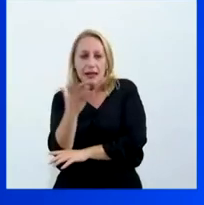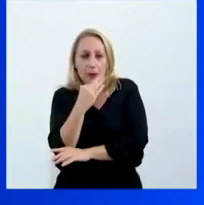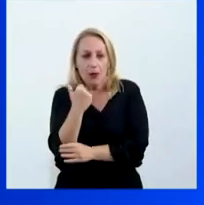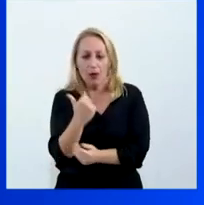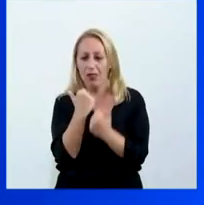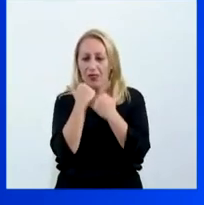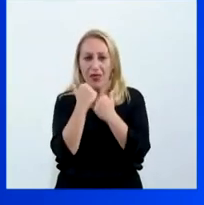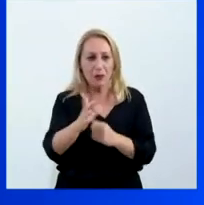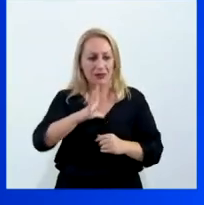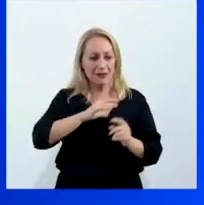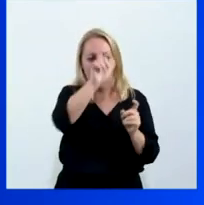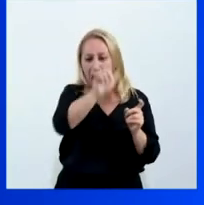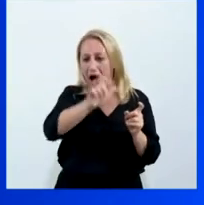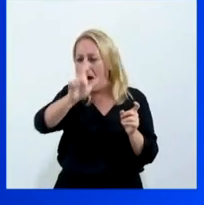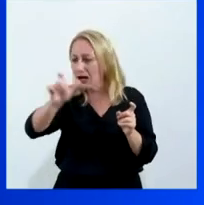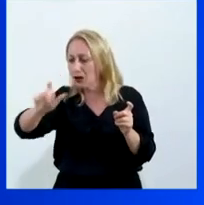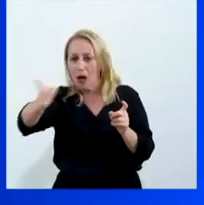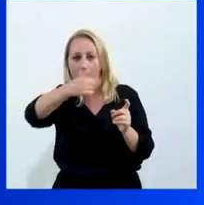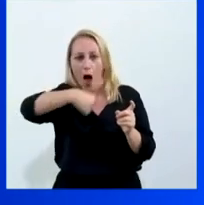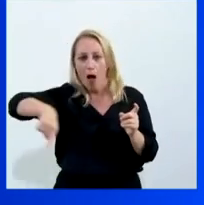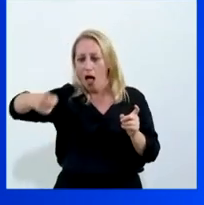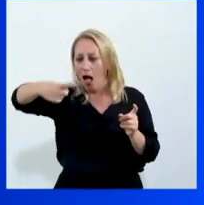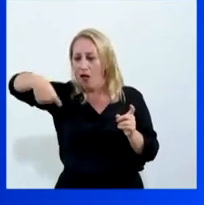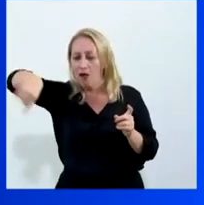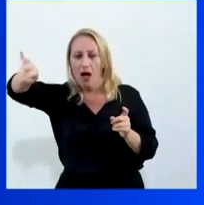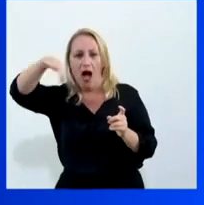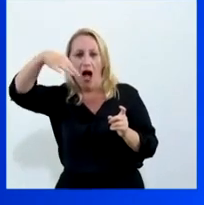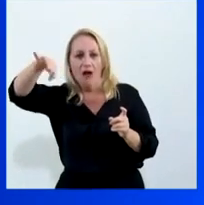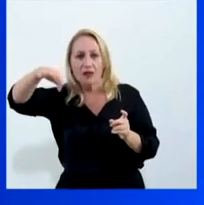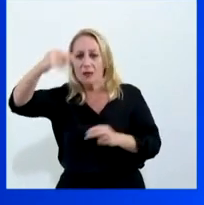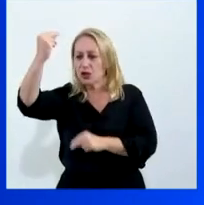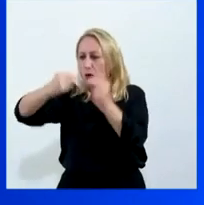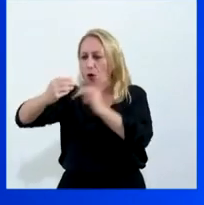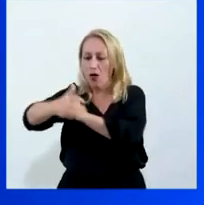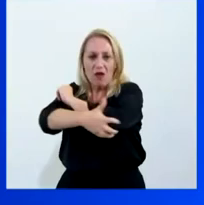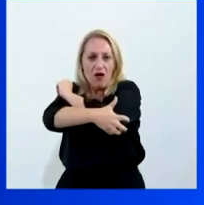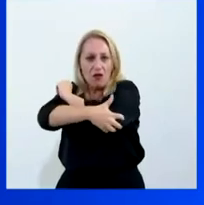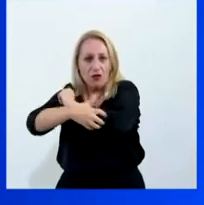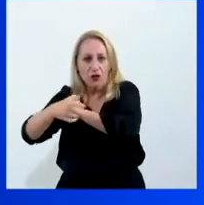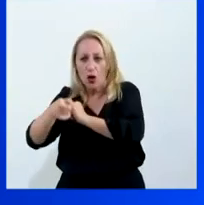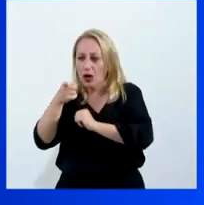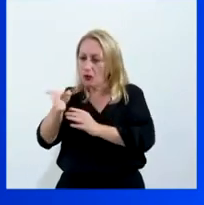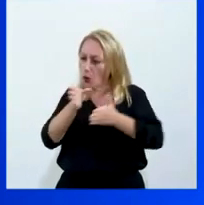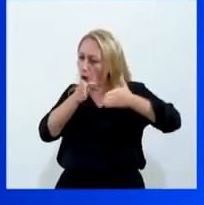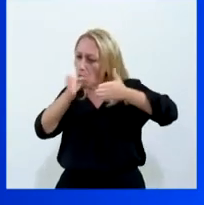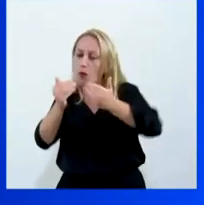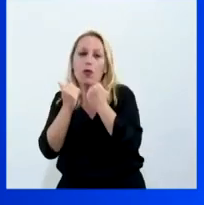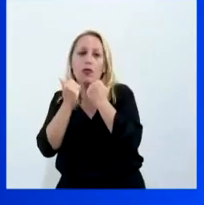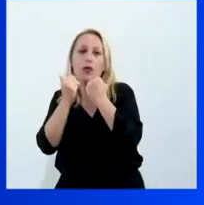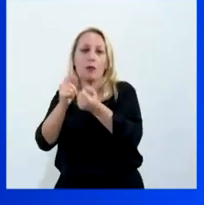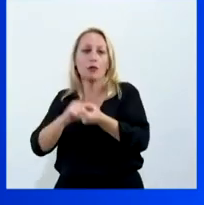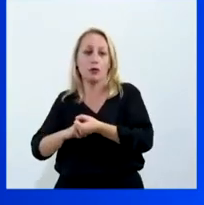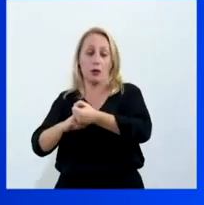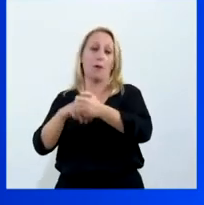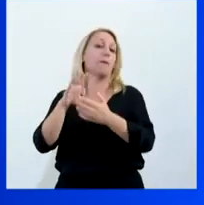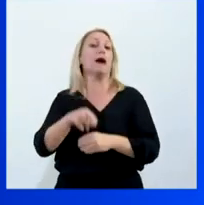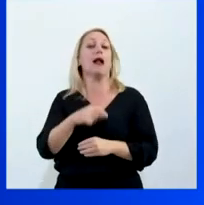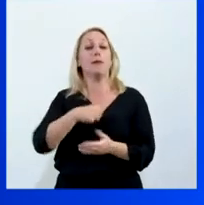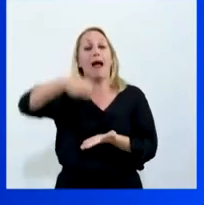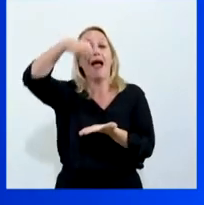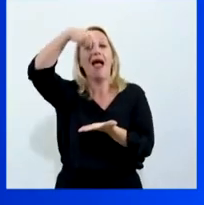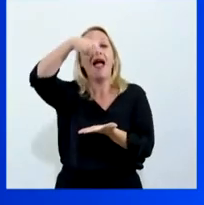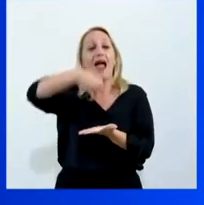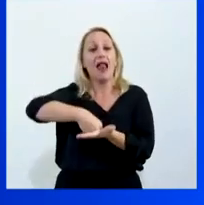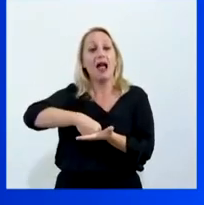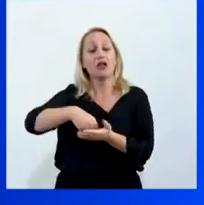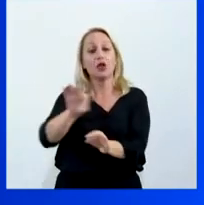είμαστε τόσο στοχευμένοι ώστε να αντιμετωπίζουμε το πρόβλημα της φτώχειας στην πατρίδα μας. Το ελάχιστο εγγυημένο εισόδημα ήταν μια